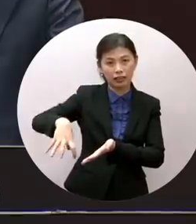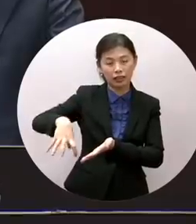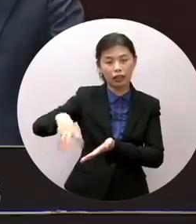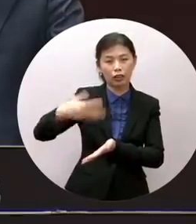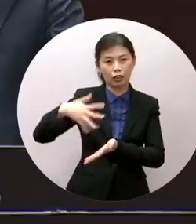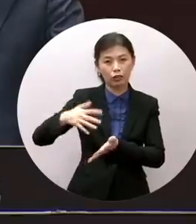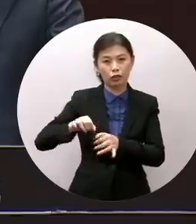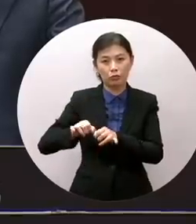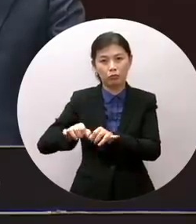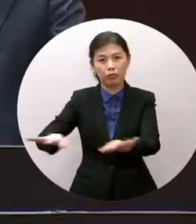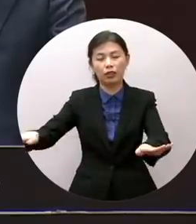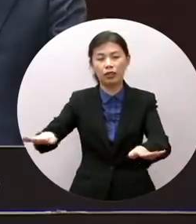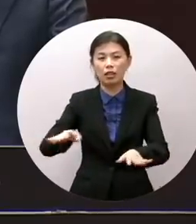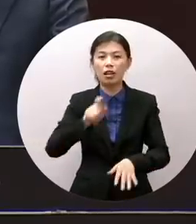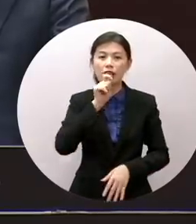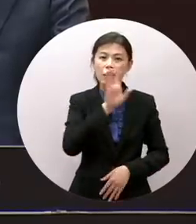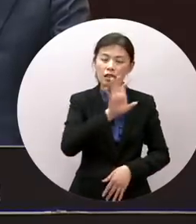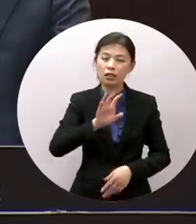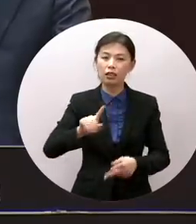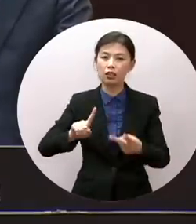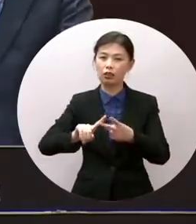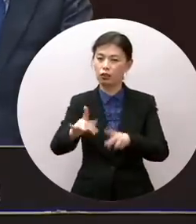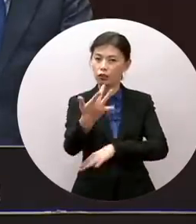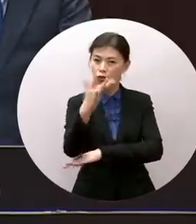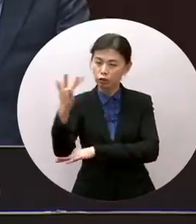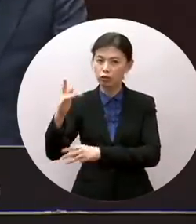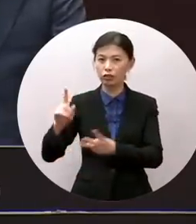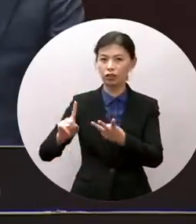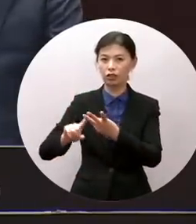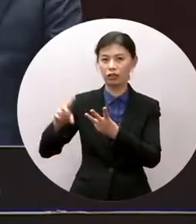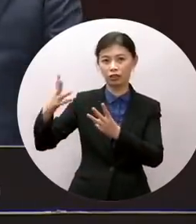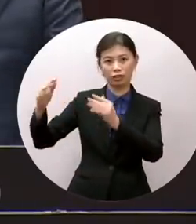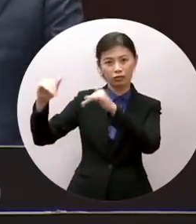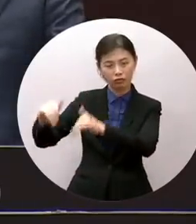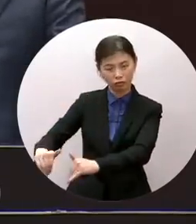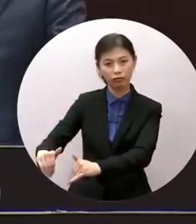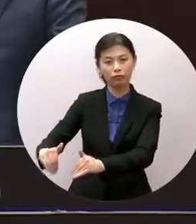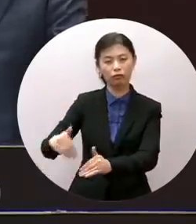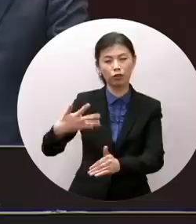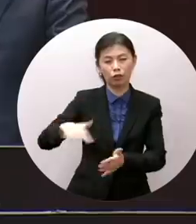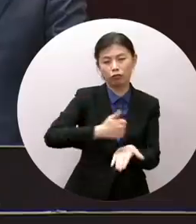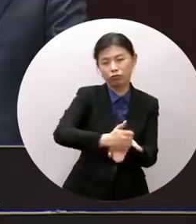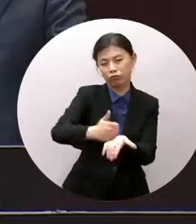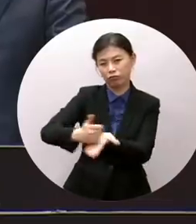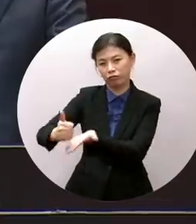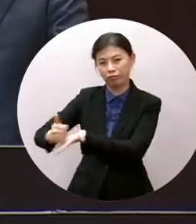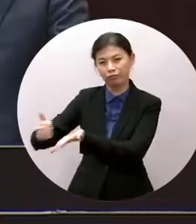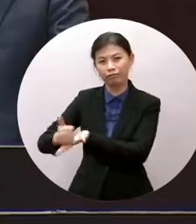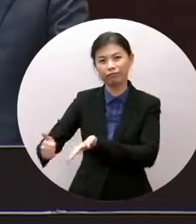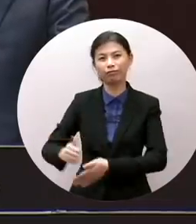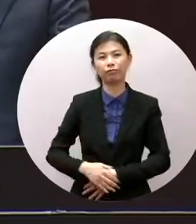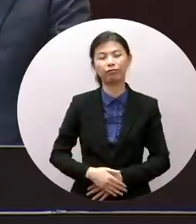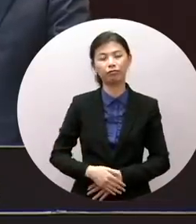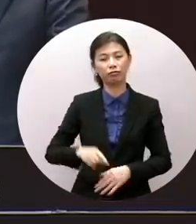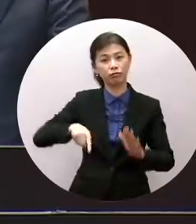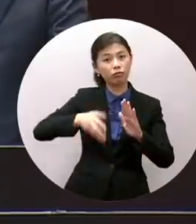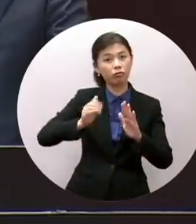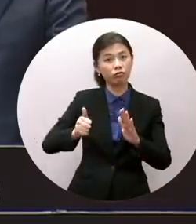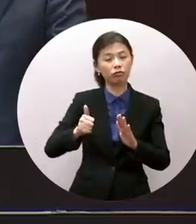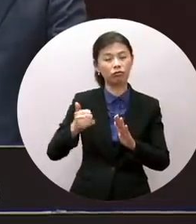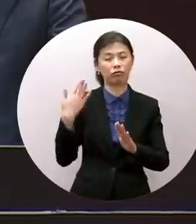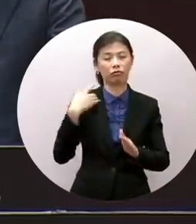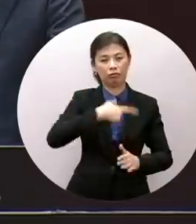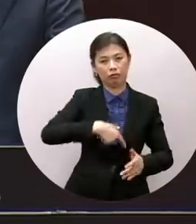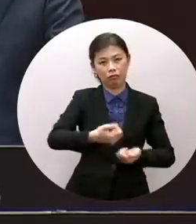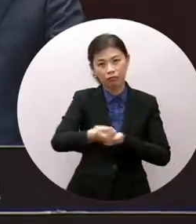歌、树拿、三峡，啊，所以讲过去咱的院长吼咧选举的时阵，新北